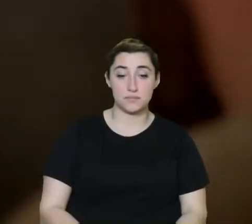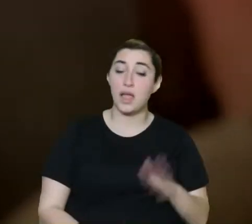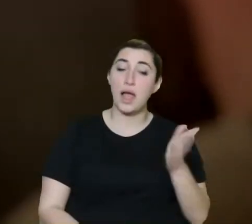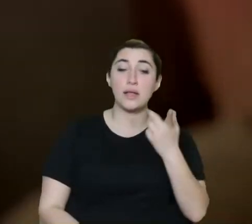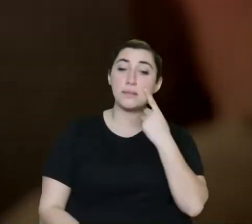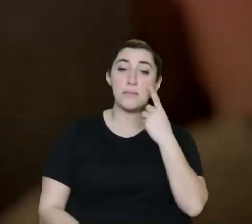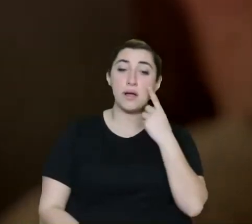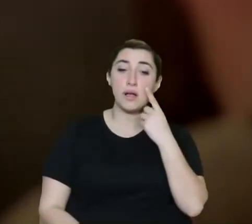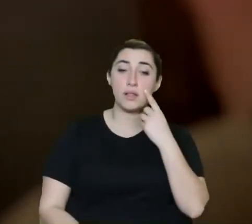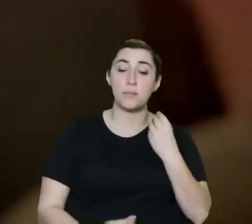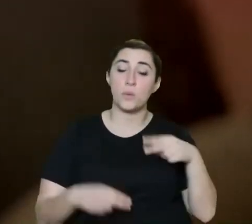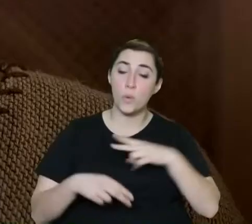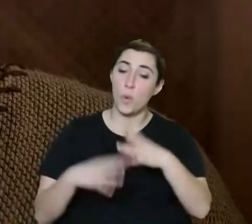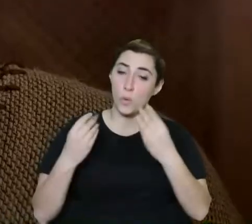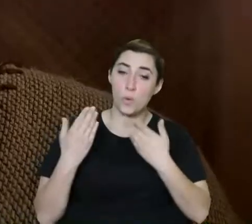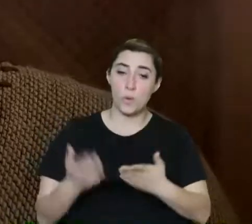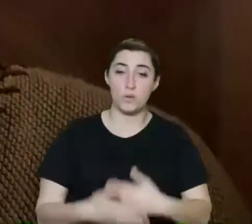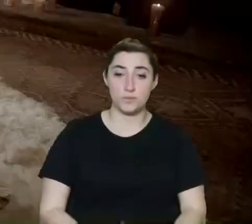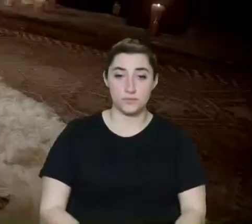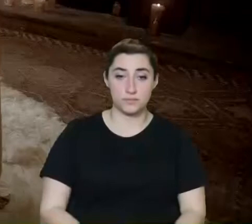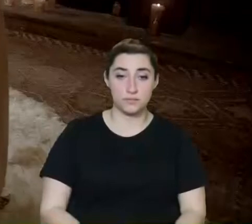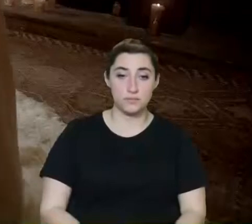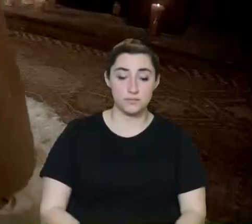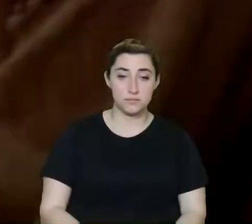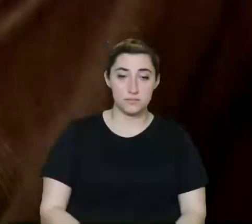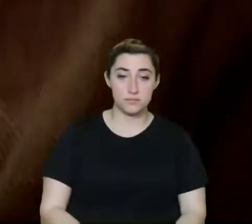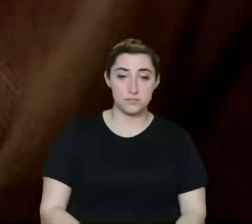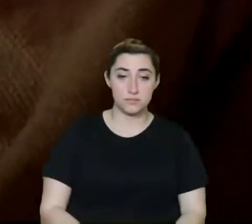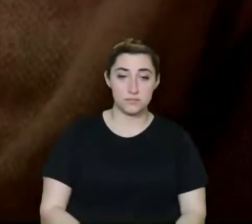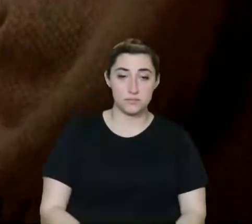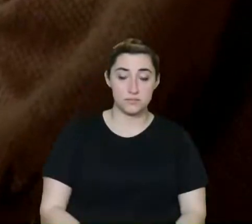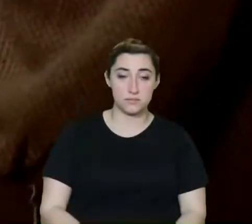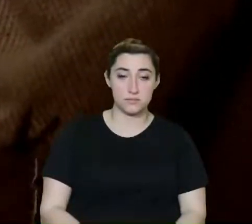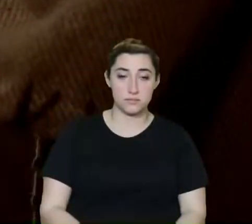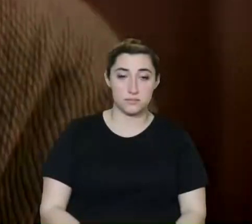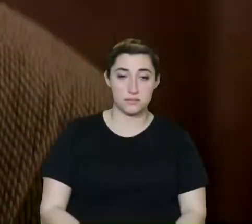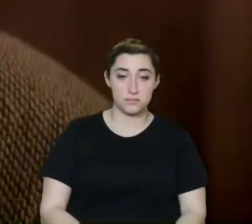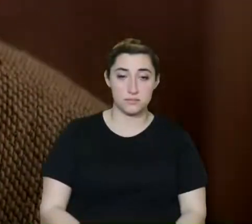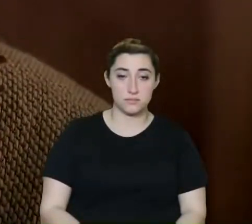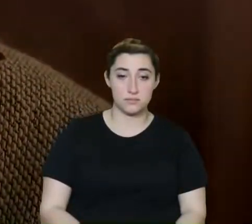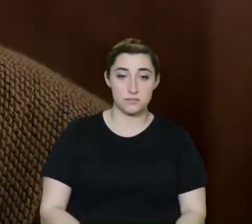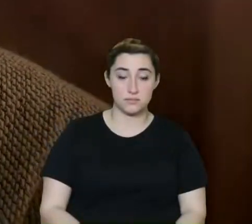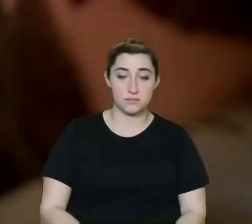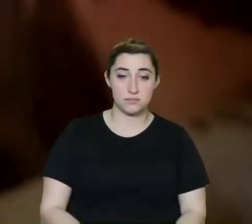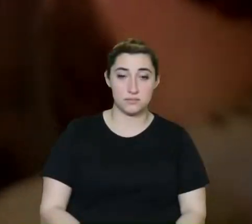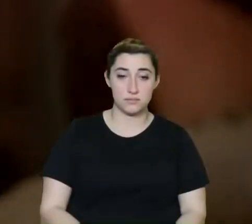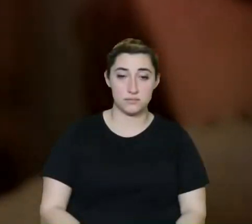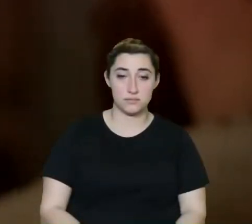Hadi bakalım. Uğurlar ola. Yunus elini öpecek olunca şey avuçların arasında tutup mani